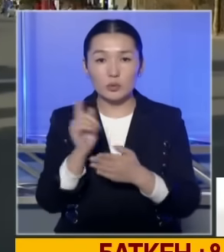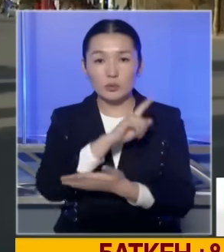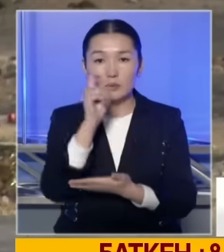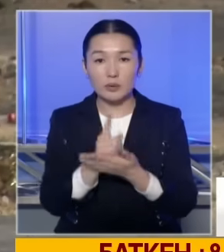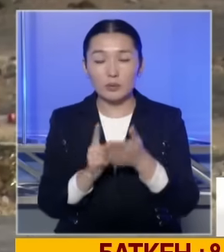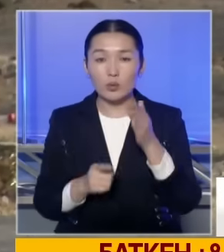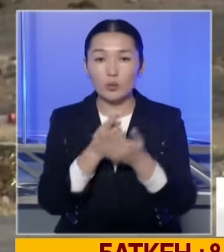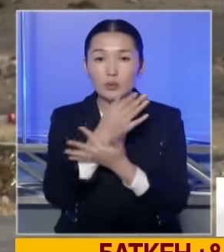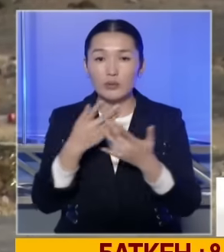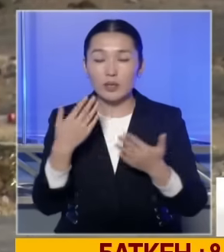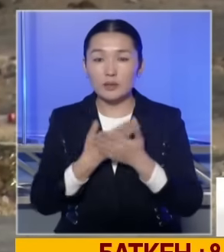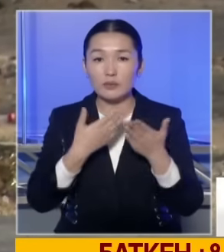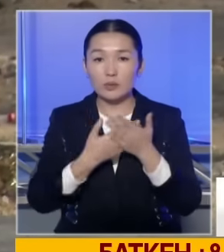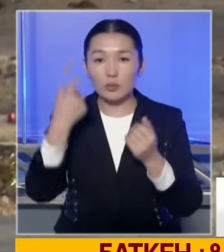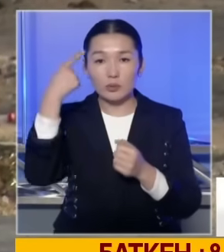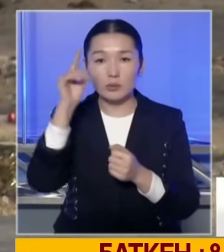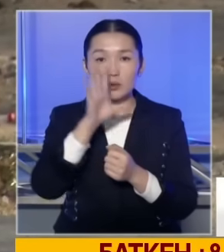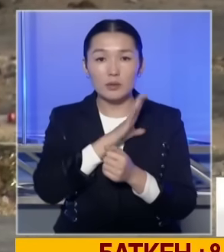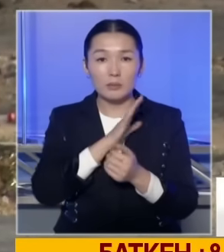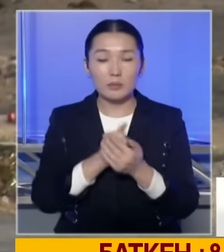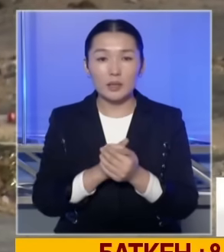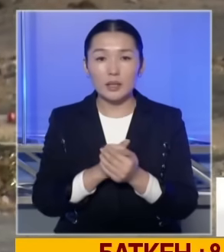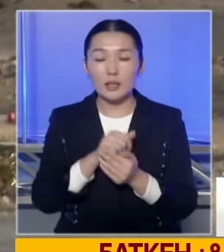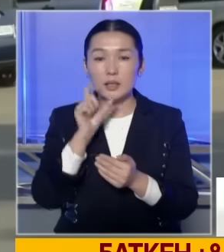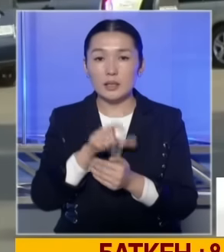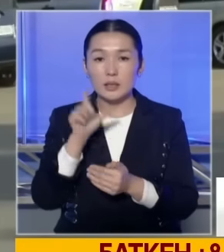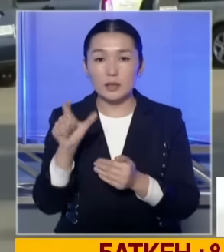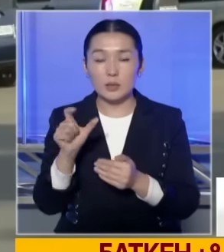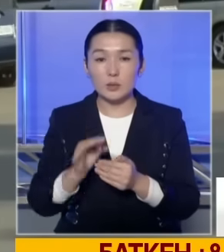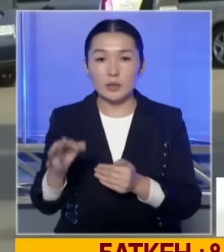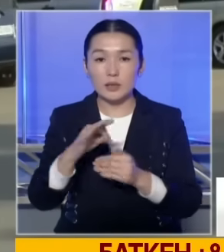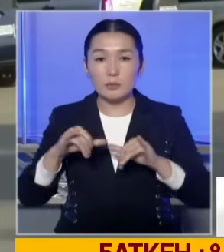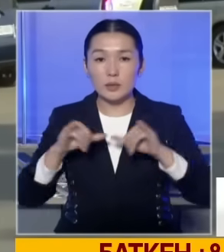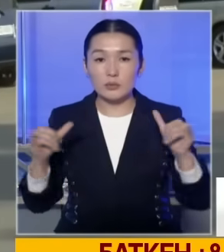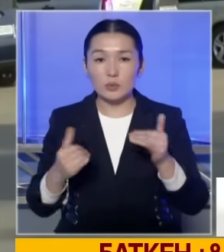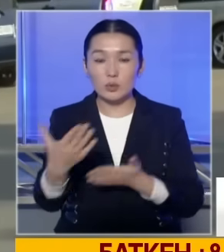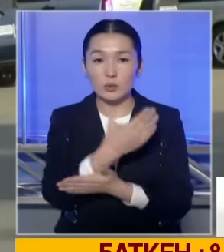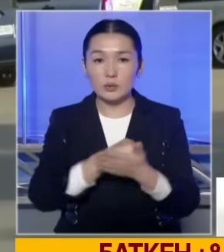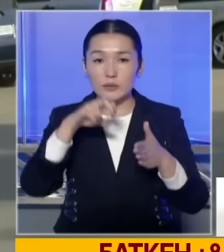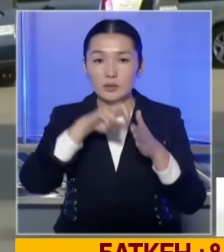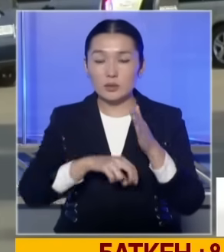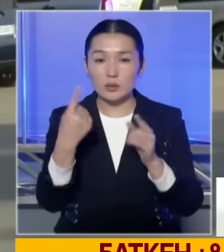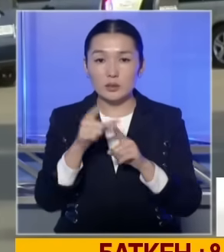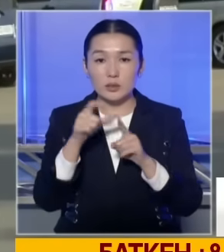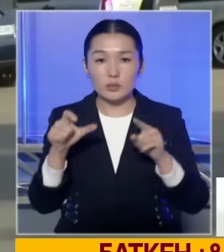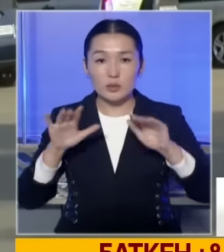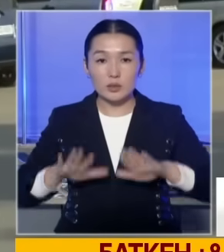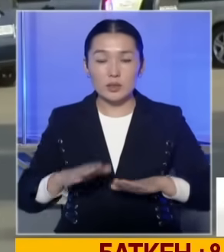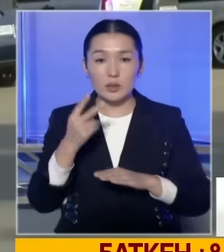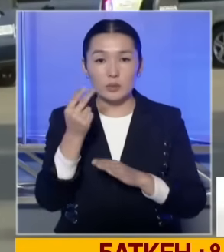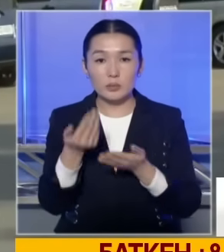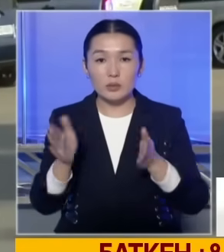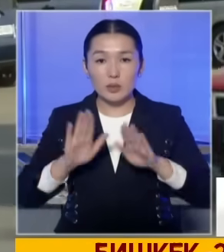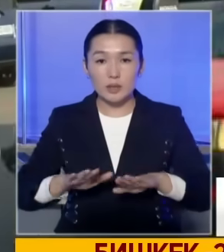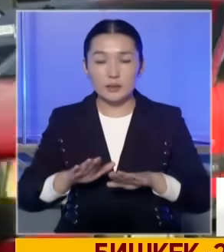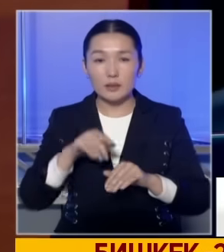кандай сунуштар айтылып, демилгелер көтөрүлүп келатат. Эл өкүлү аймакты өнүктүрүү үчүн салыктан чогулган каражаттын бир бөлүгүн жергиликтүү бюджетке калтыруу